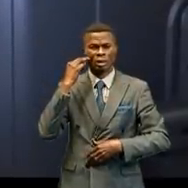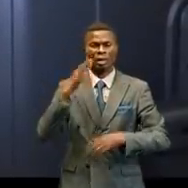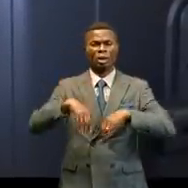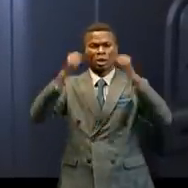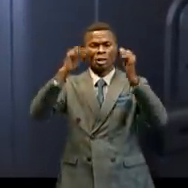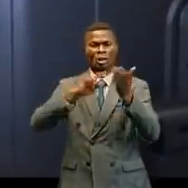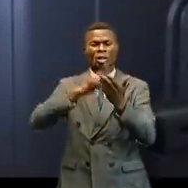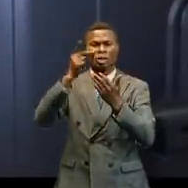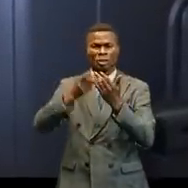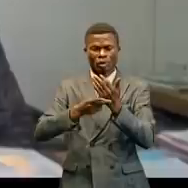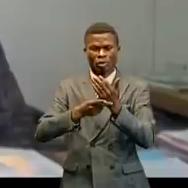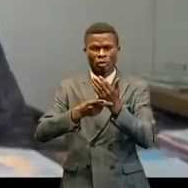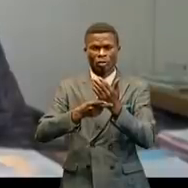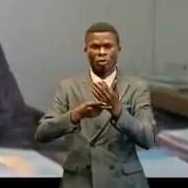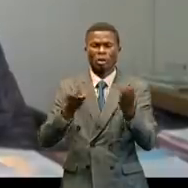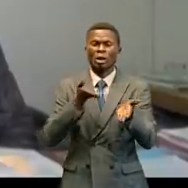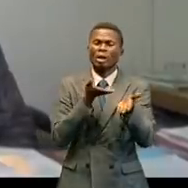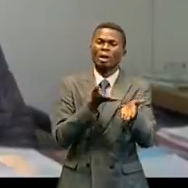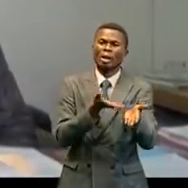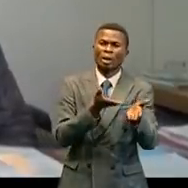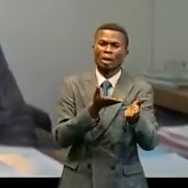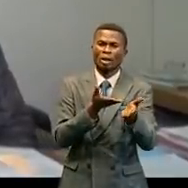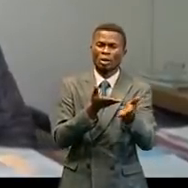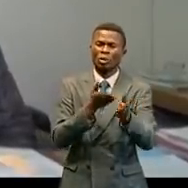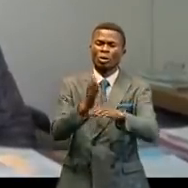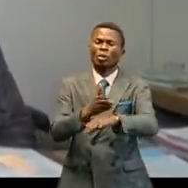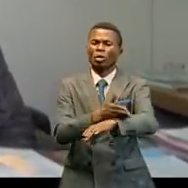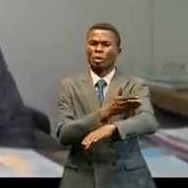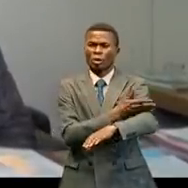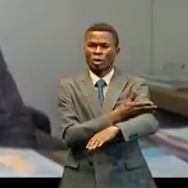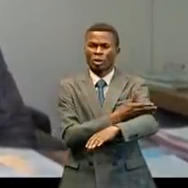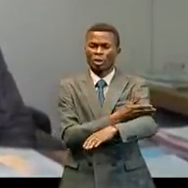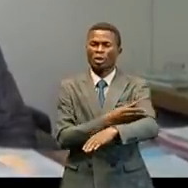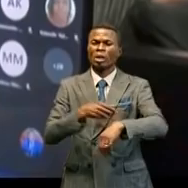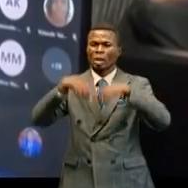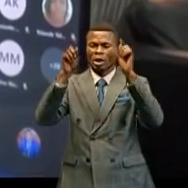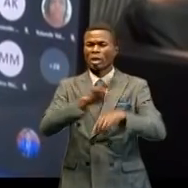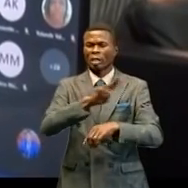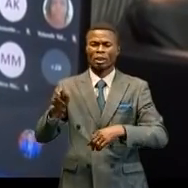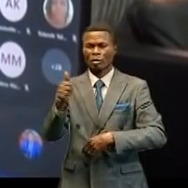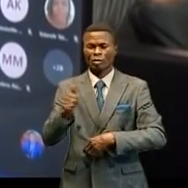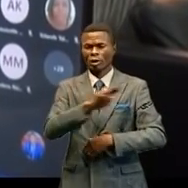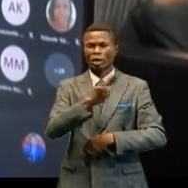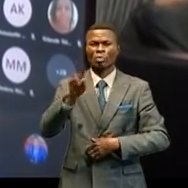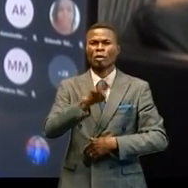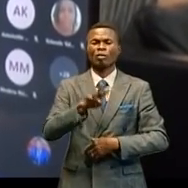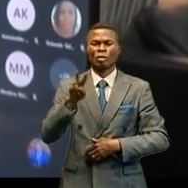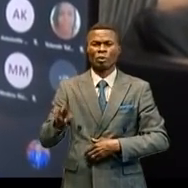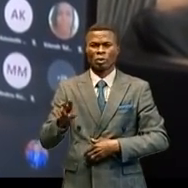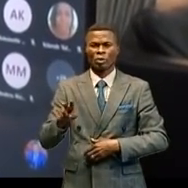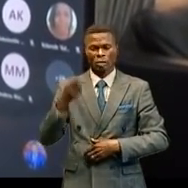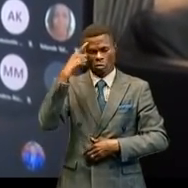l'adoption du Prodige afin de permettre son implémentation dès l'année scolaire 2021-2022 en